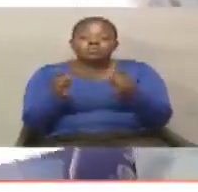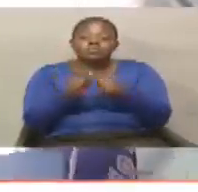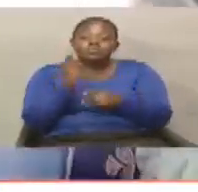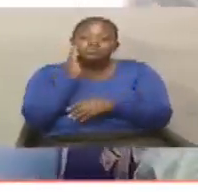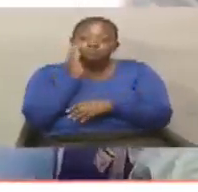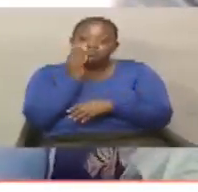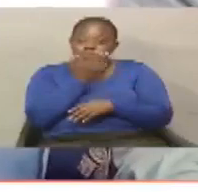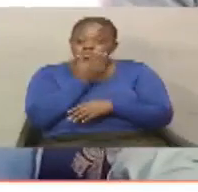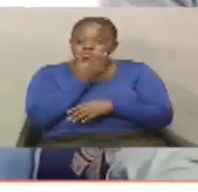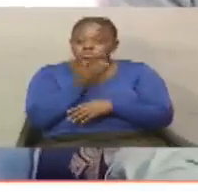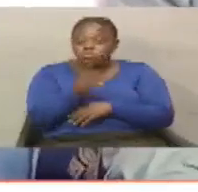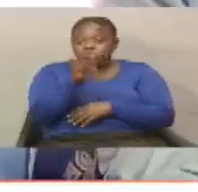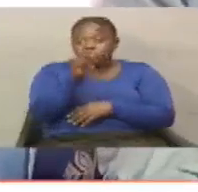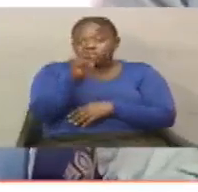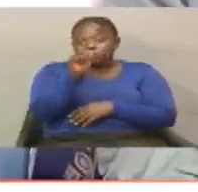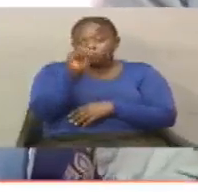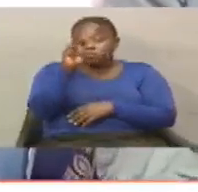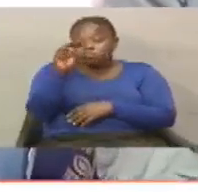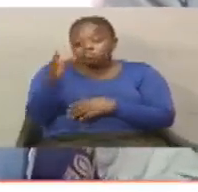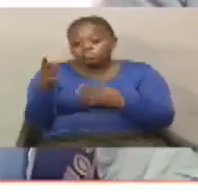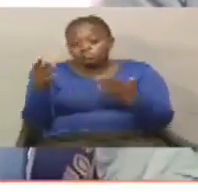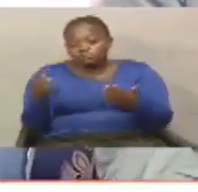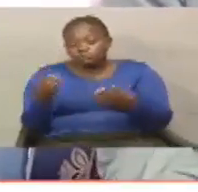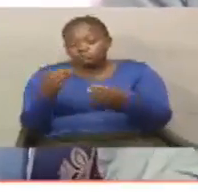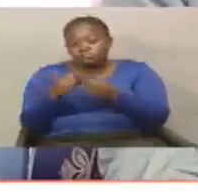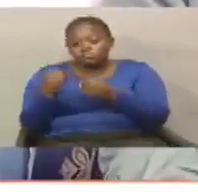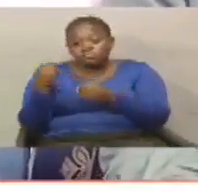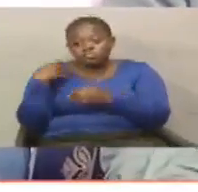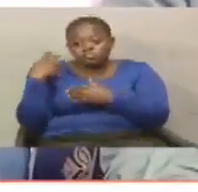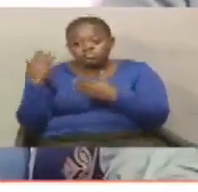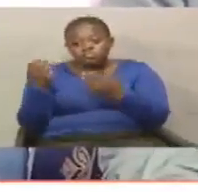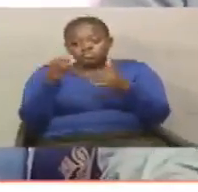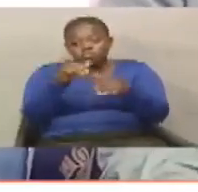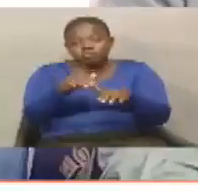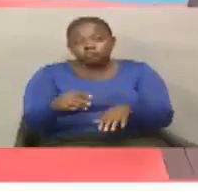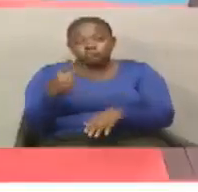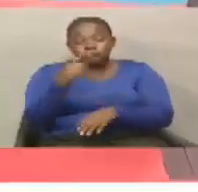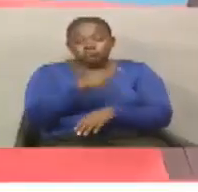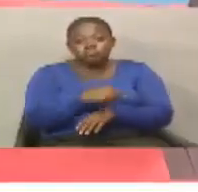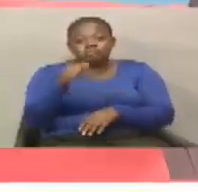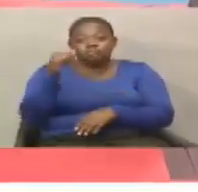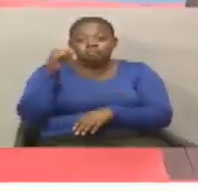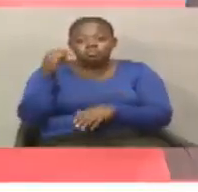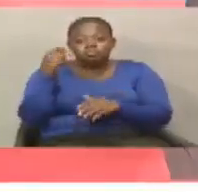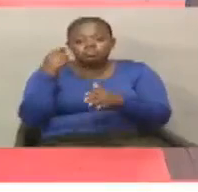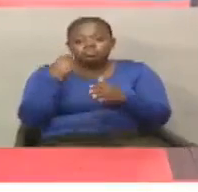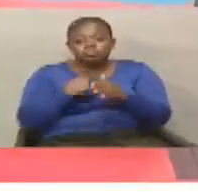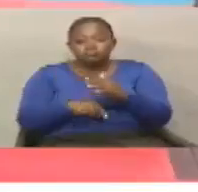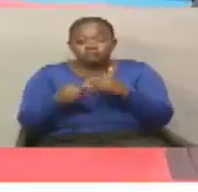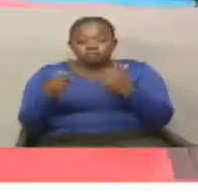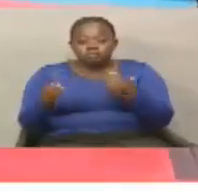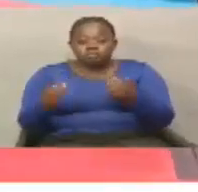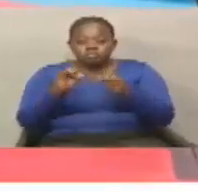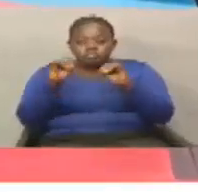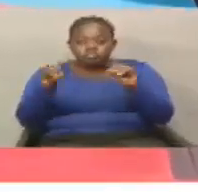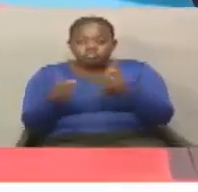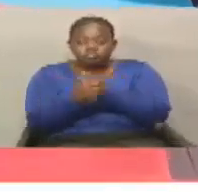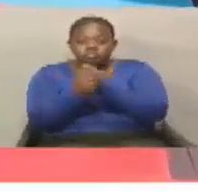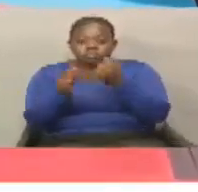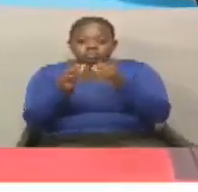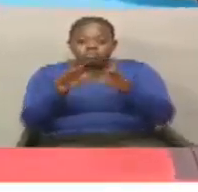kusaasira. Abdu Karim Mwesije, muganda w'omugenzi Kayizi, nga ye yaziikiddwa olunaku olw'eggulo, agambye nti omugenzi alwanye okutaasa